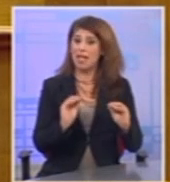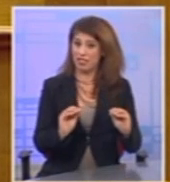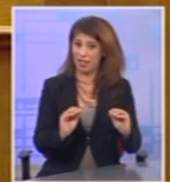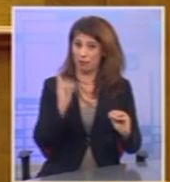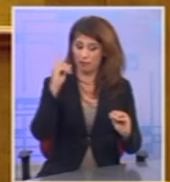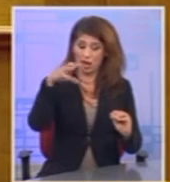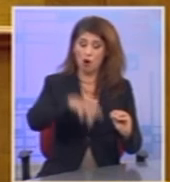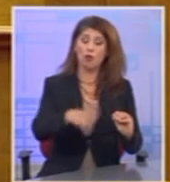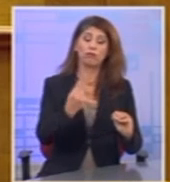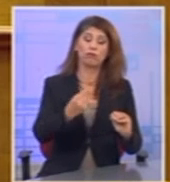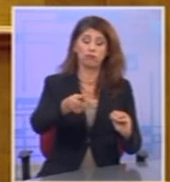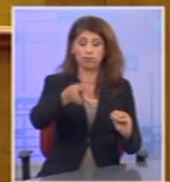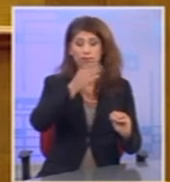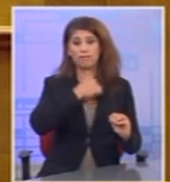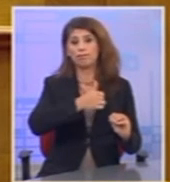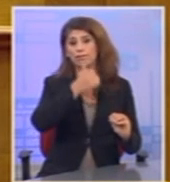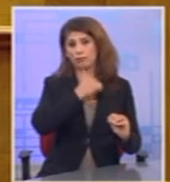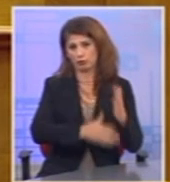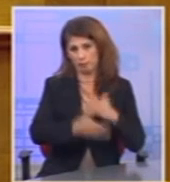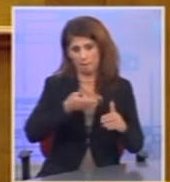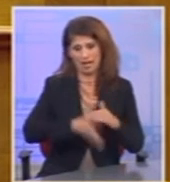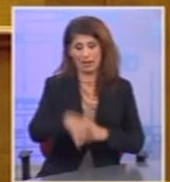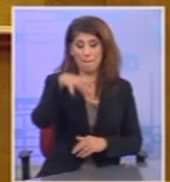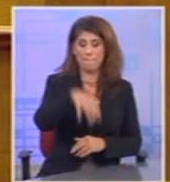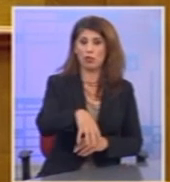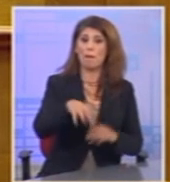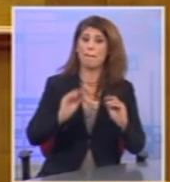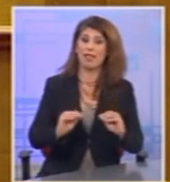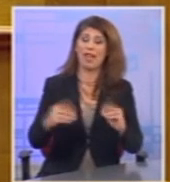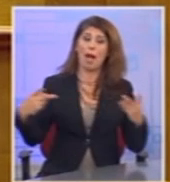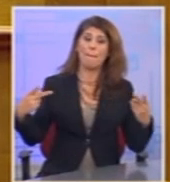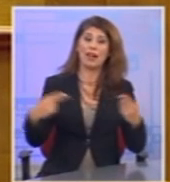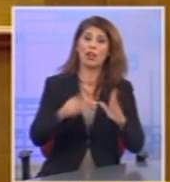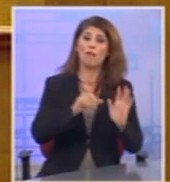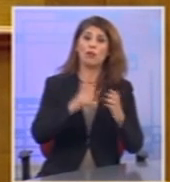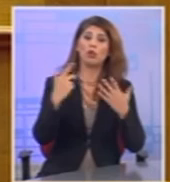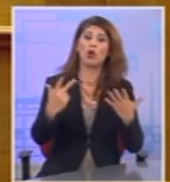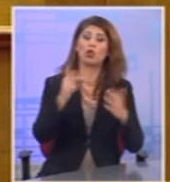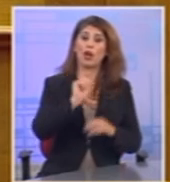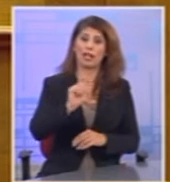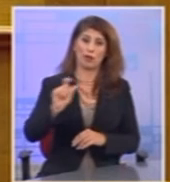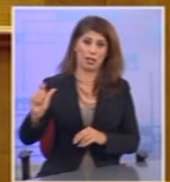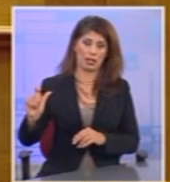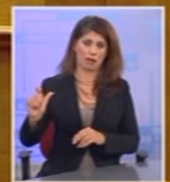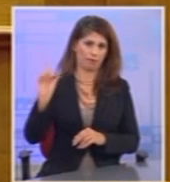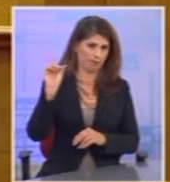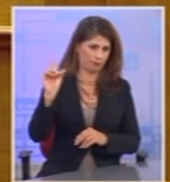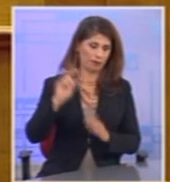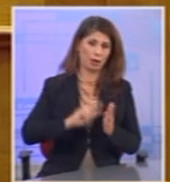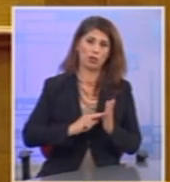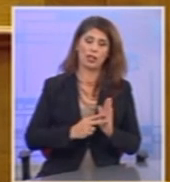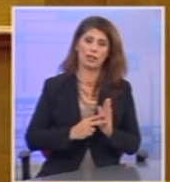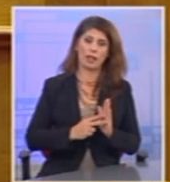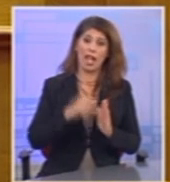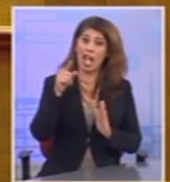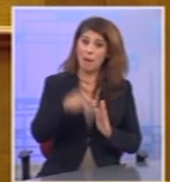πολύπαθους χώρους, κάνετε περικοπές 78 εκατομμυρίων. Προσέξτε,